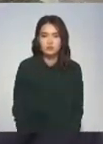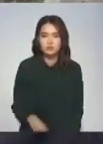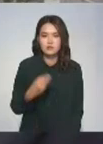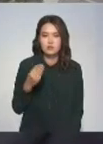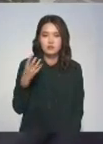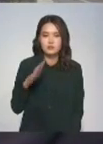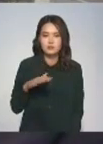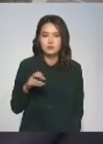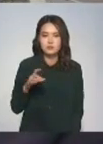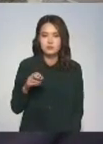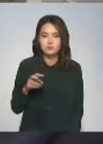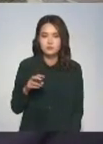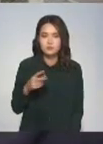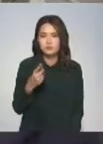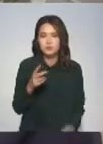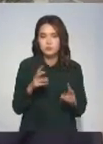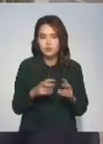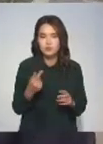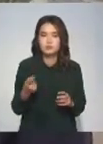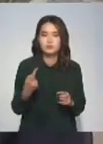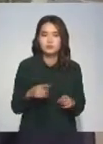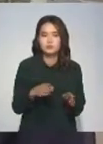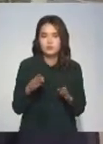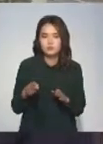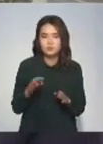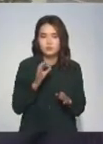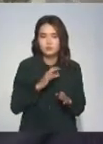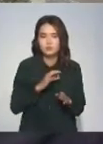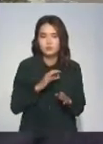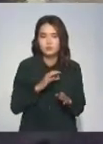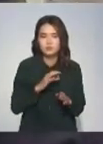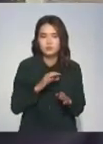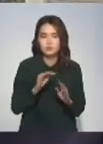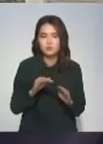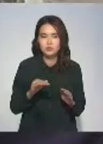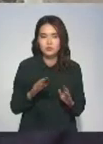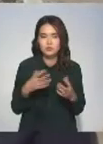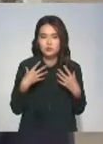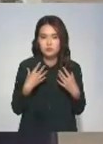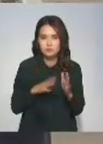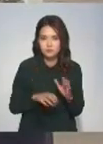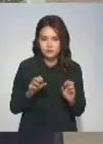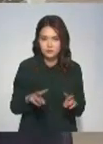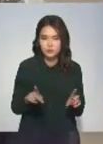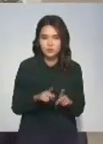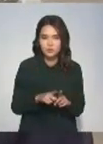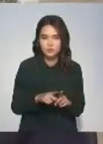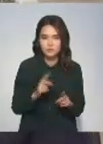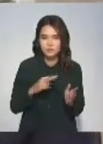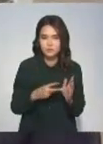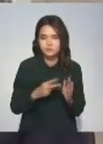оқиды. Олар біреуі тартың келеді, біреуі түстің кейін келеді. Және осы мәдени орталығында оқу мүлдем